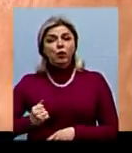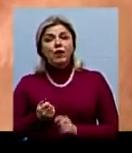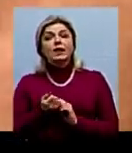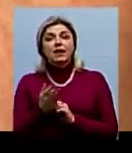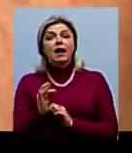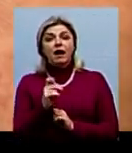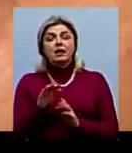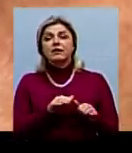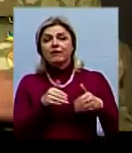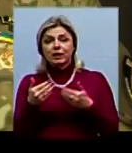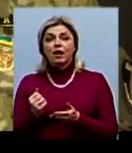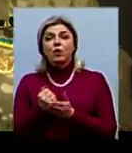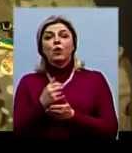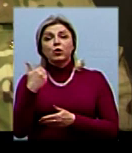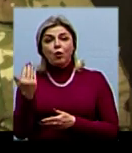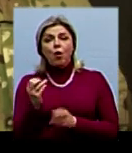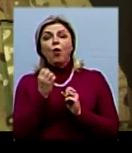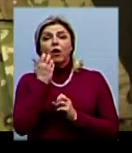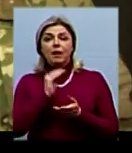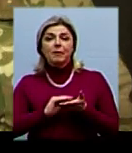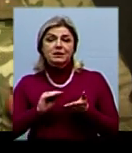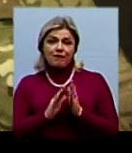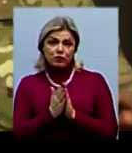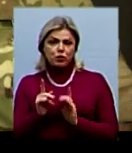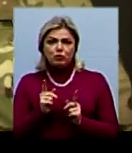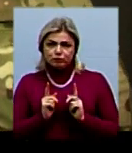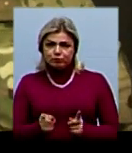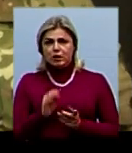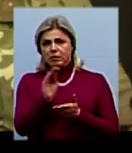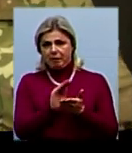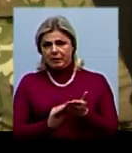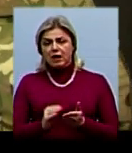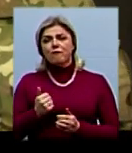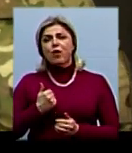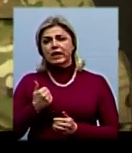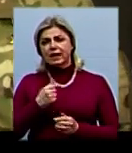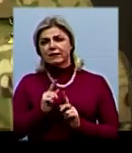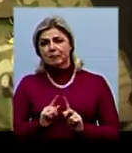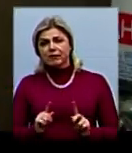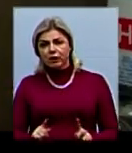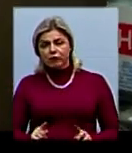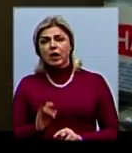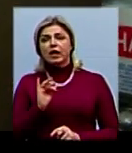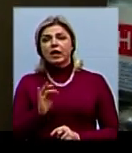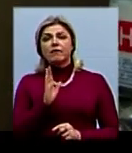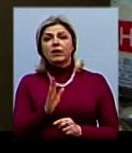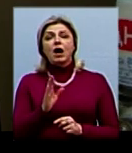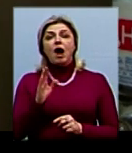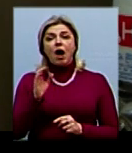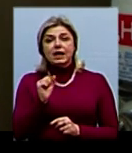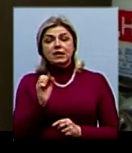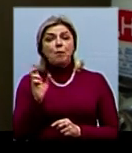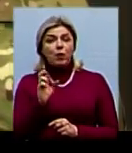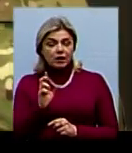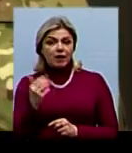разів звертався до нього, коли писав книгу, аби більш реалістично описати військову специфіку. У підсумку Олександр Бондаренко став прототипом одного